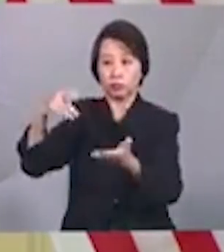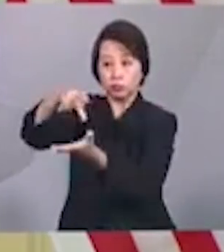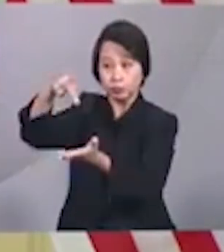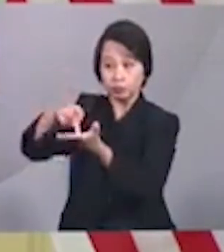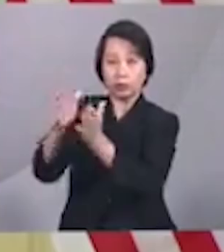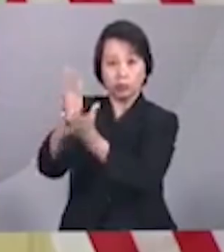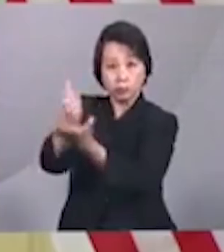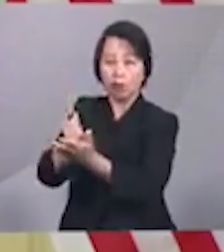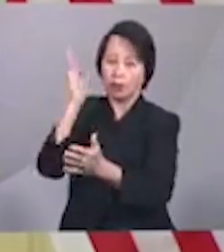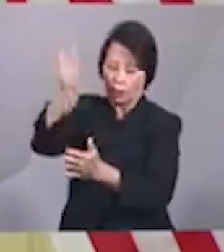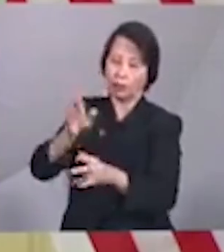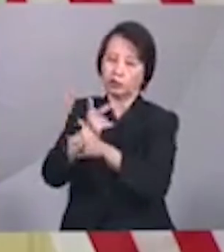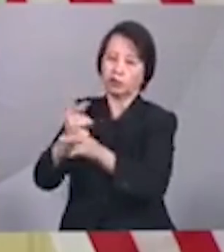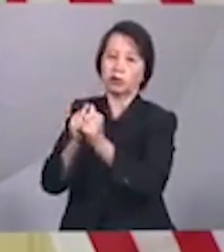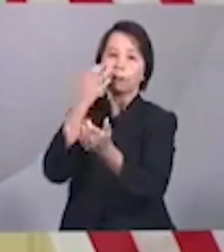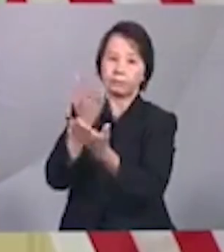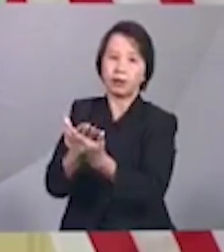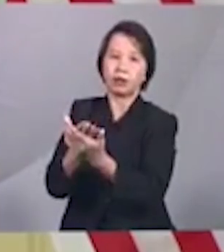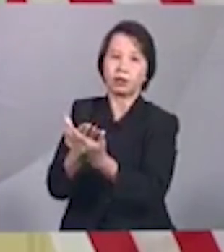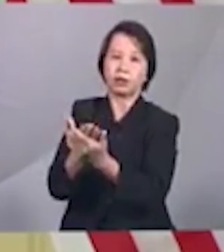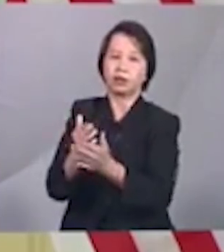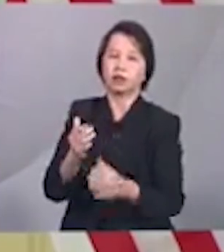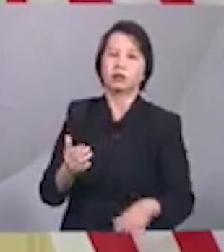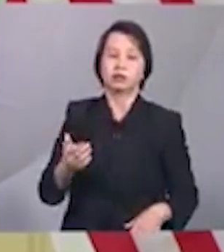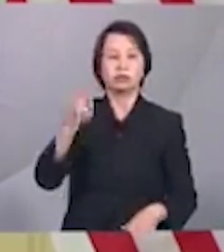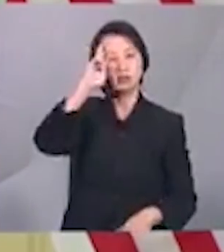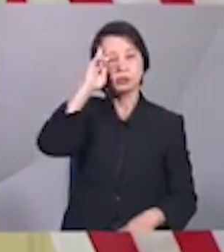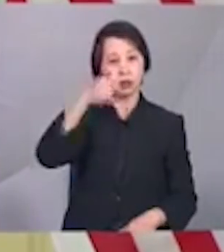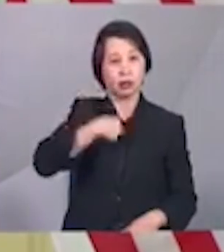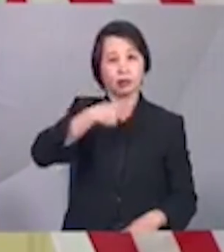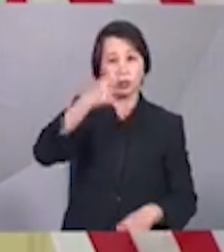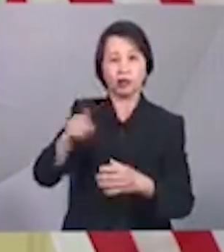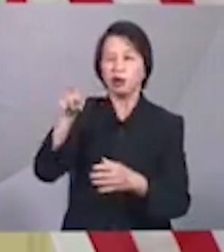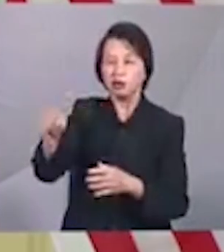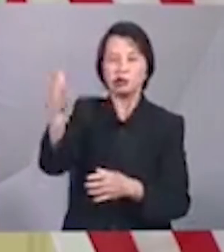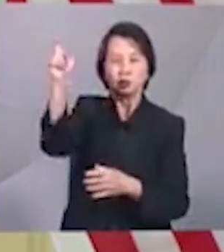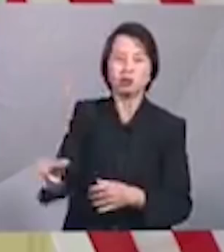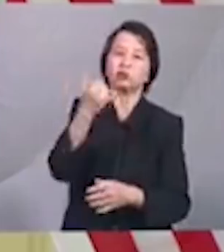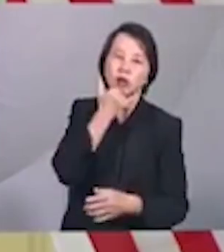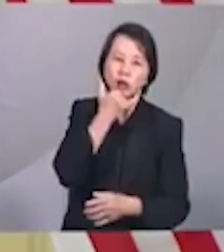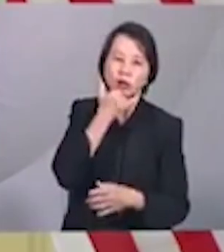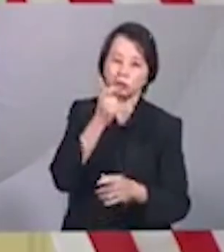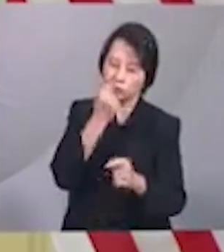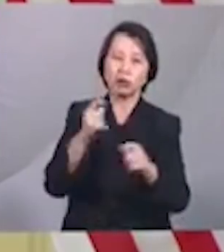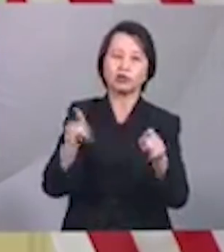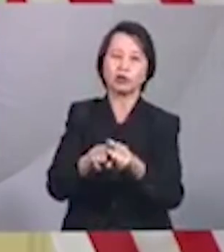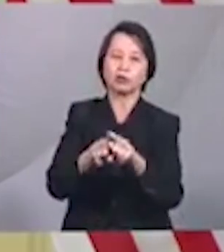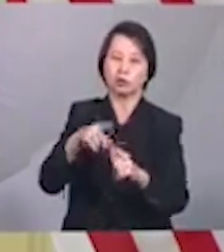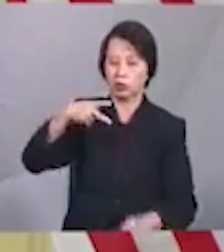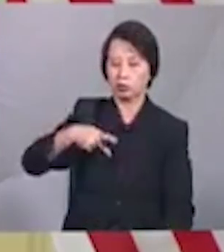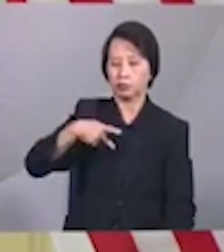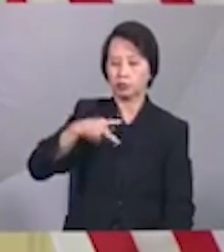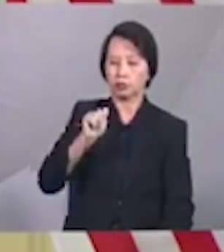pun mereka akan dijaga dengan baik. Tetapi seperti saya kata, status mereka tetap sama,